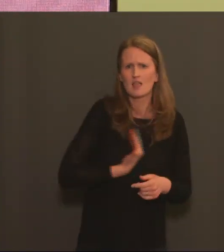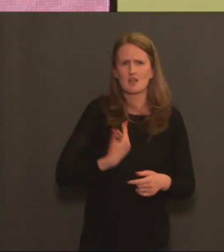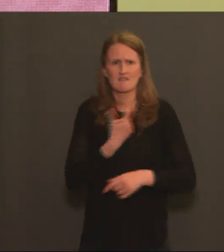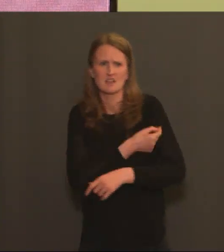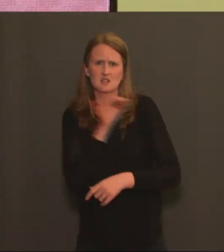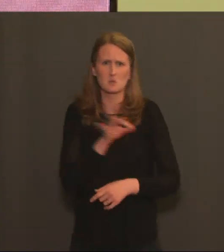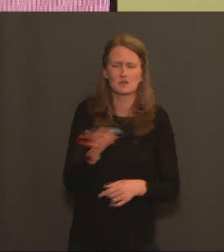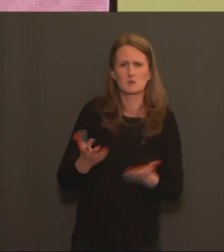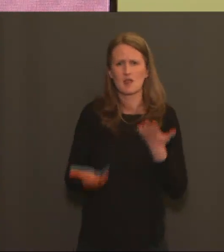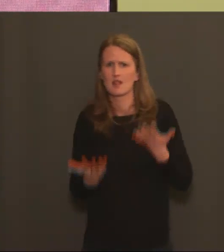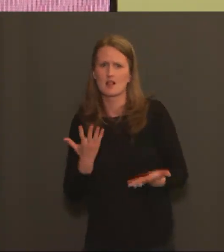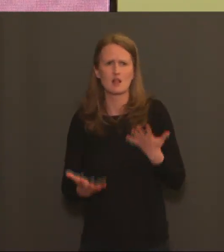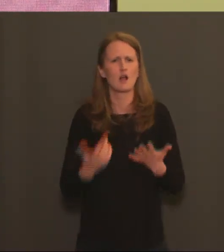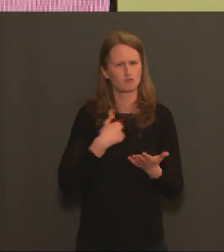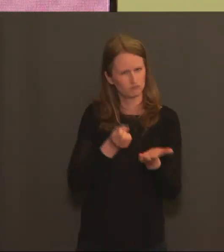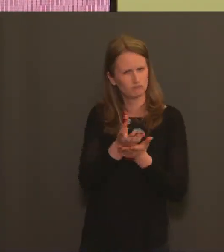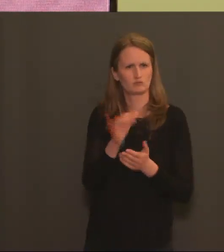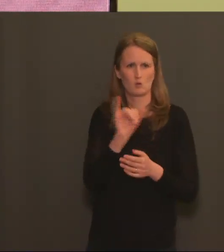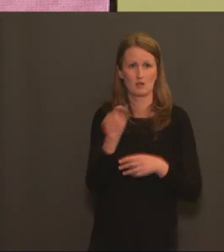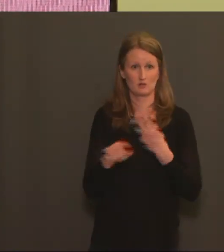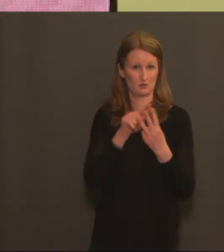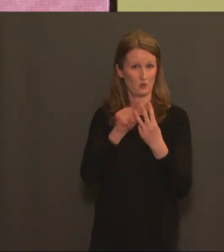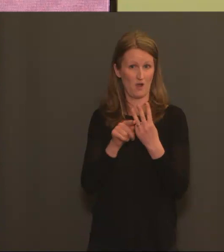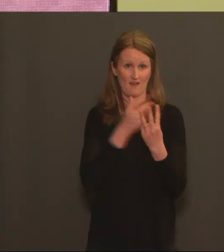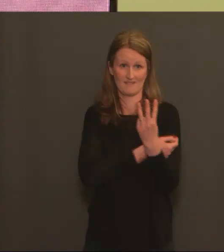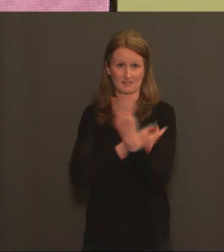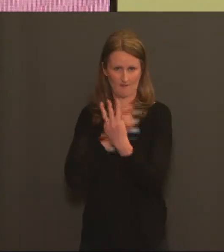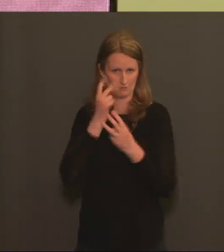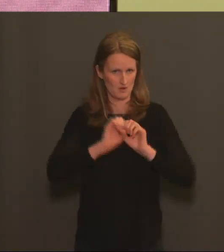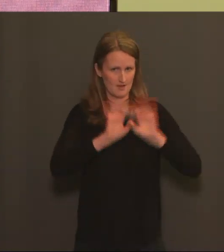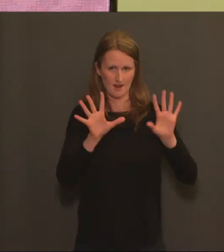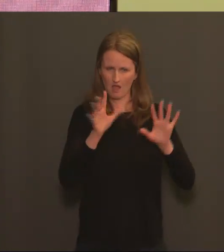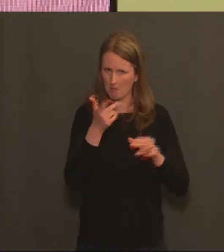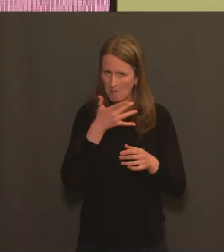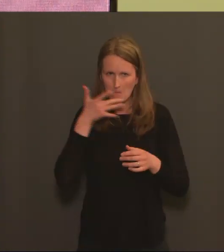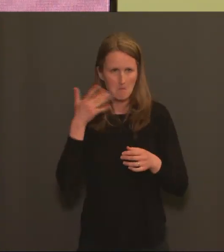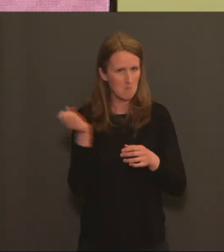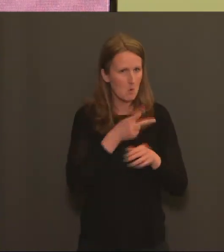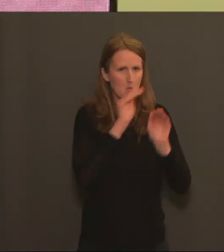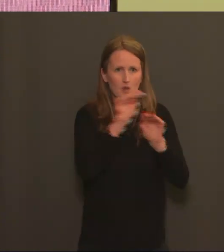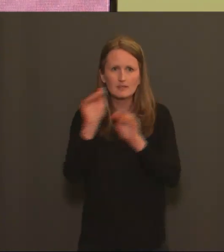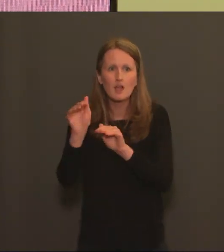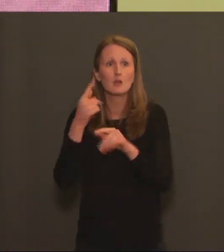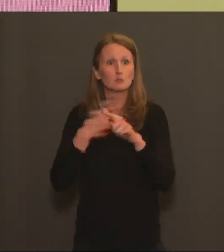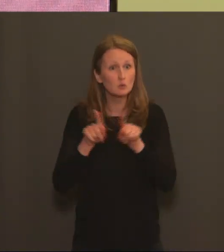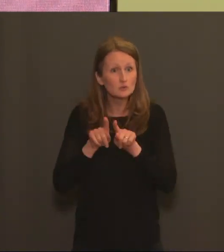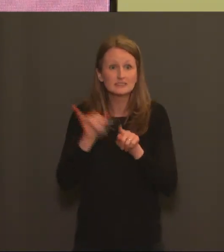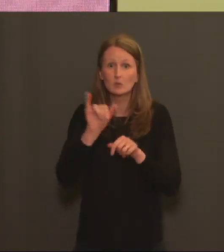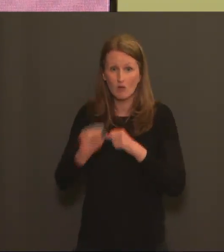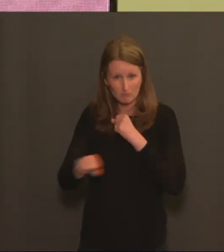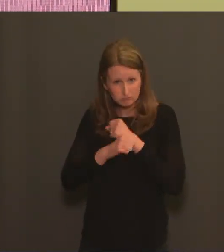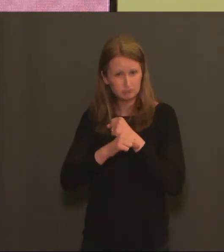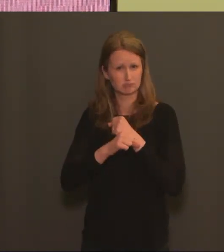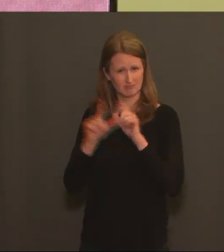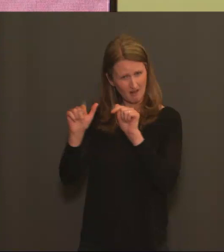seulement efficaces, mais aussi sûrs. Ils nous permettent d'éviter les complications de la maladie, ils nous permettent